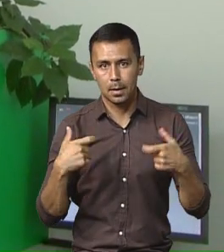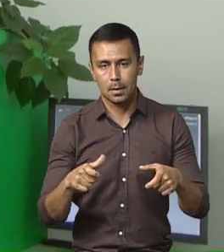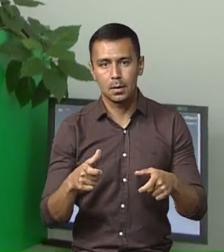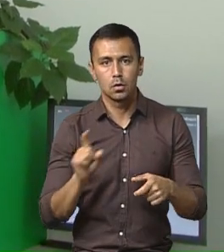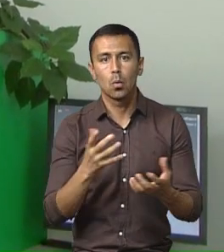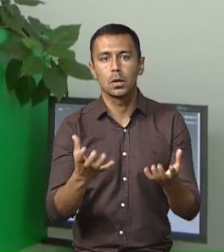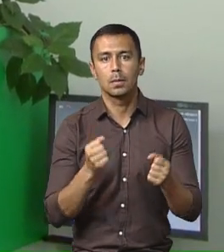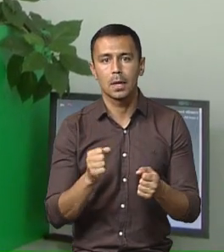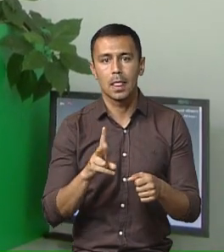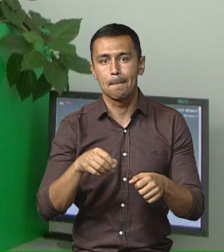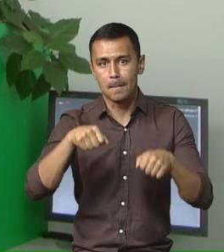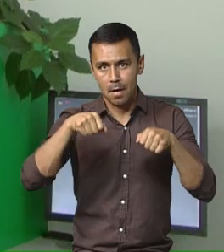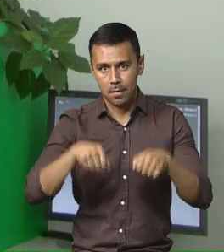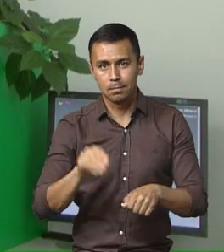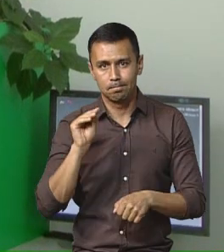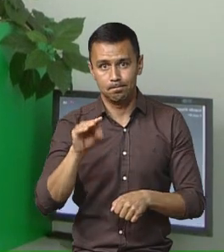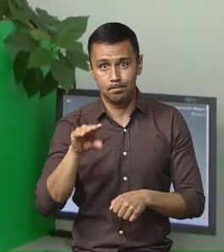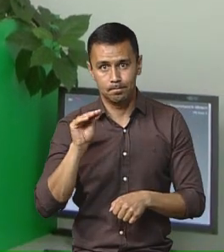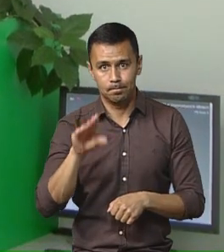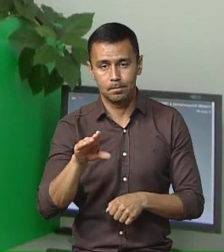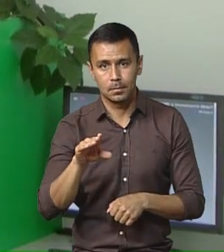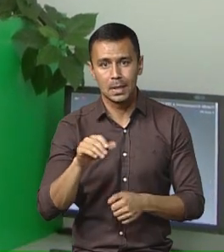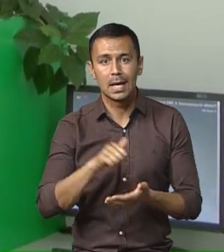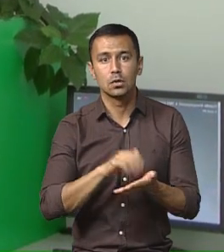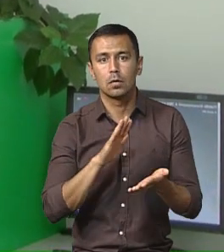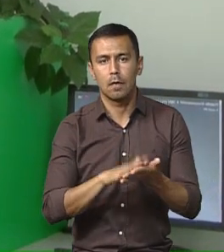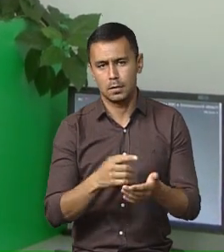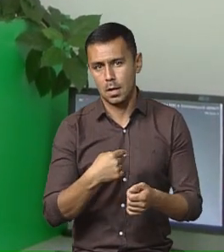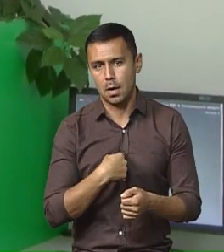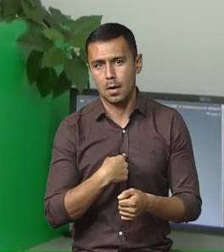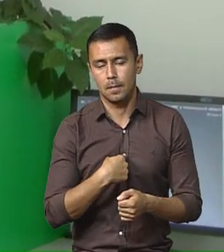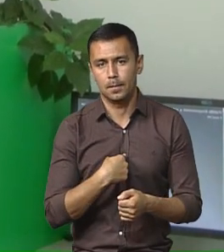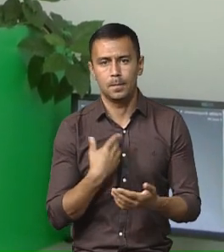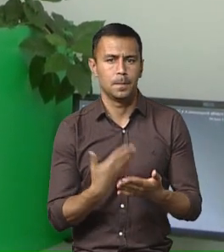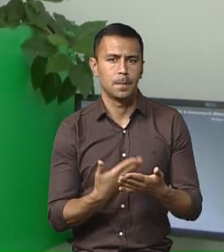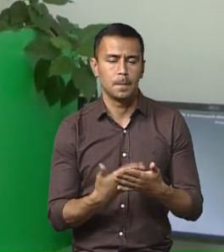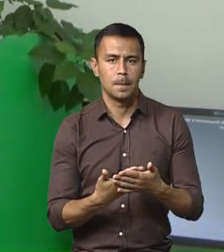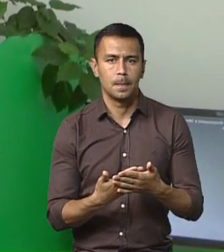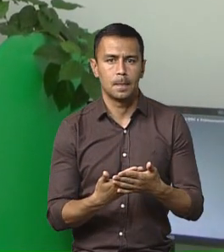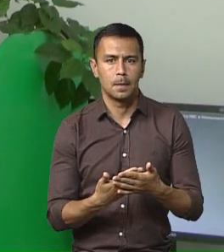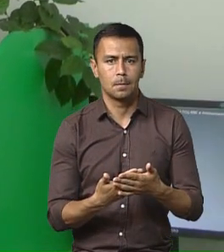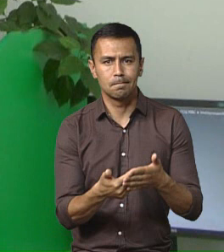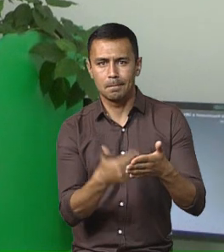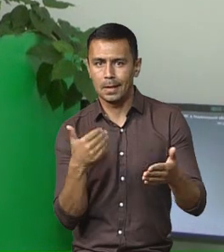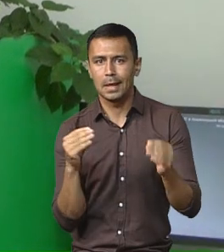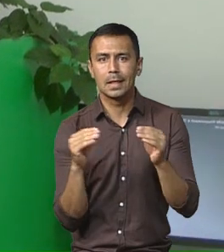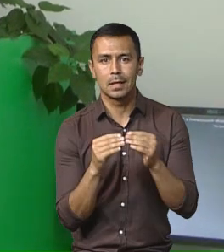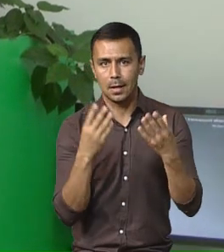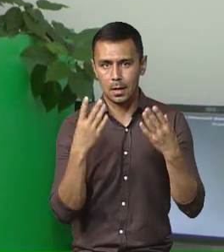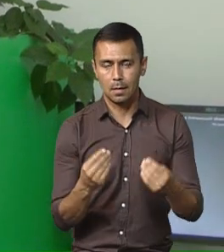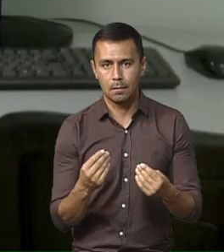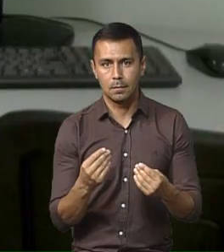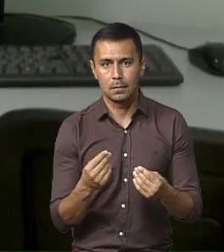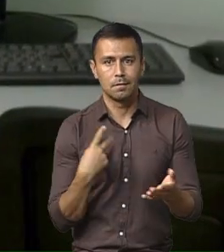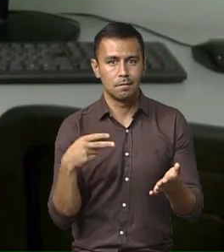того, щоб отримати на права, здати на права. Реєструвався я, здається, днів 10 тому в електронну